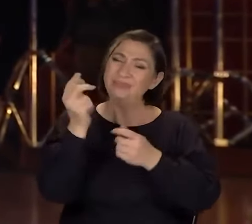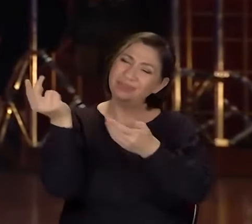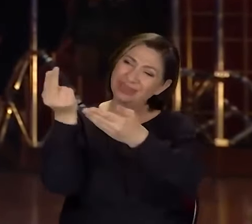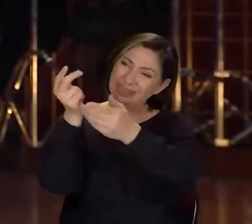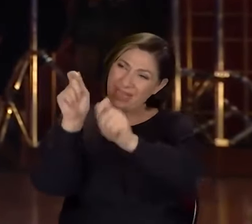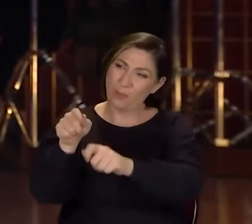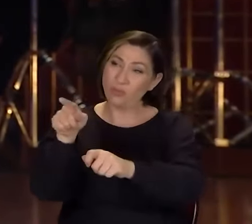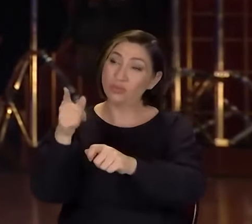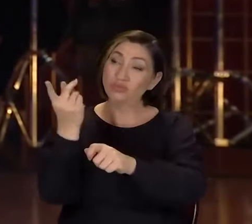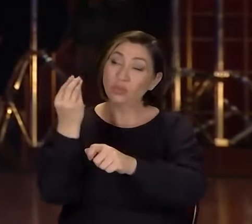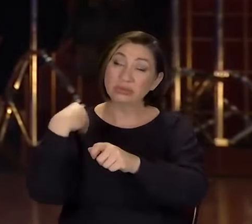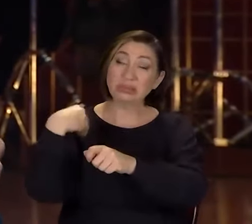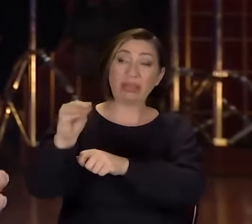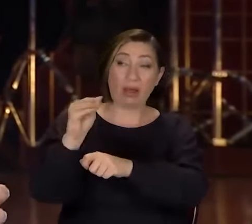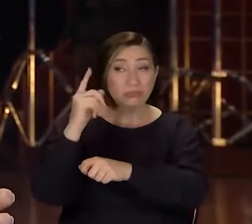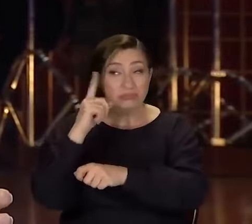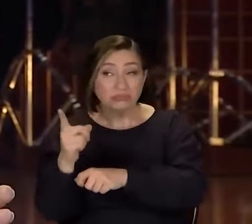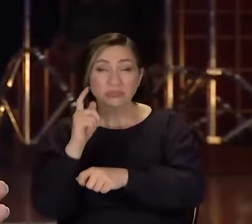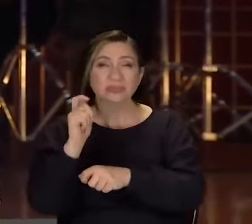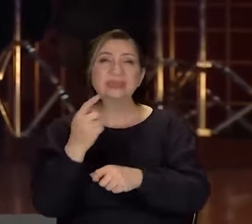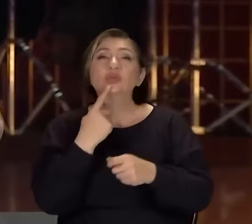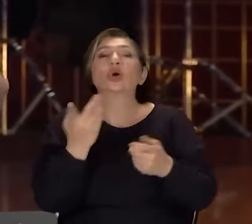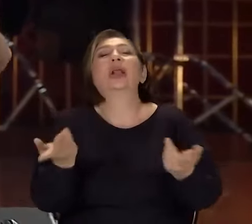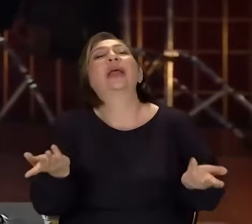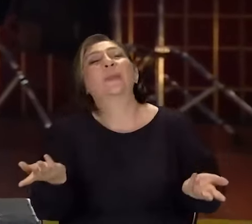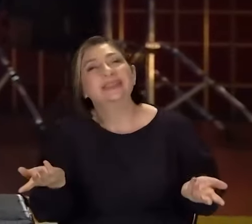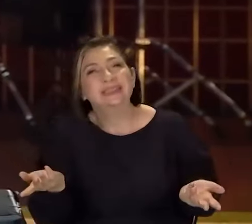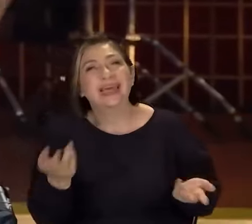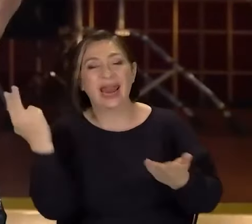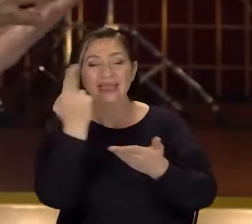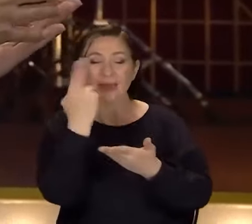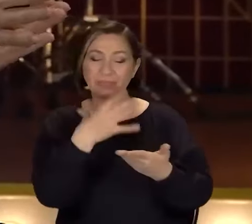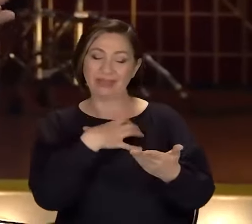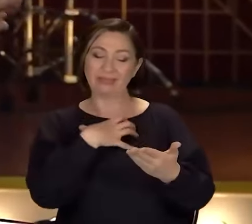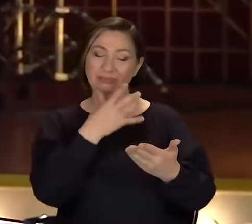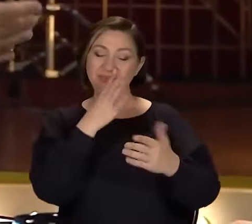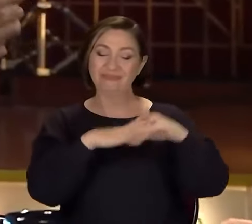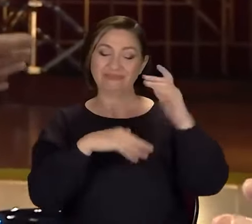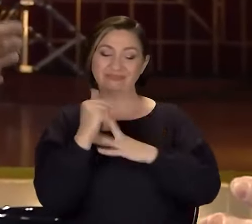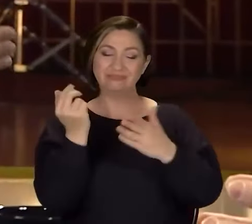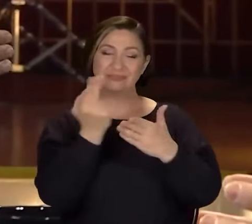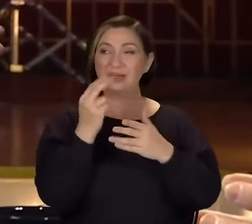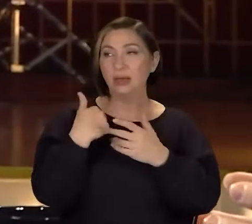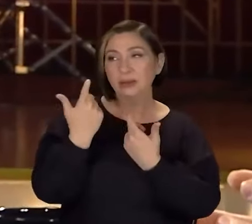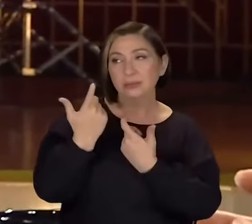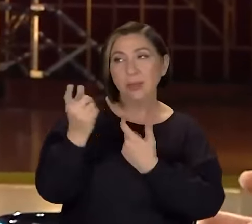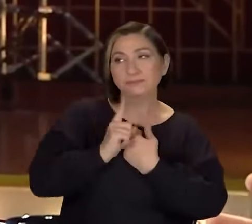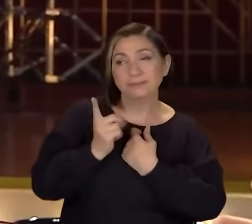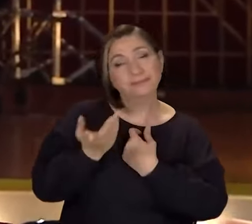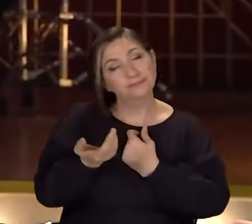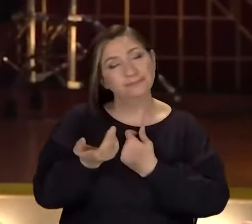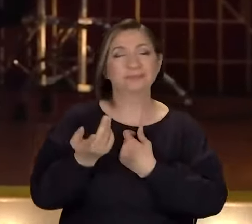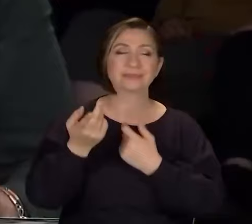çiz, bu resimler şimdi tutuyor diye bir şey yok, söylenemezdi. Yani yok, onlar da onun, o sanatçının ağzına bakmak zorunda kalacaklardı